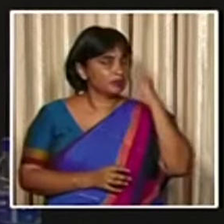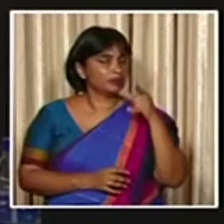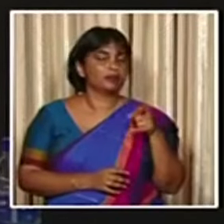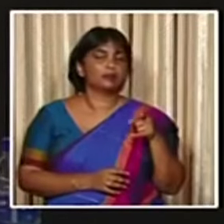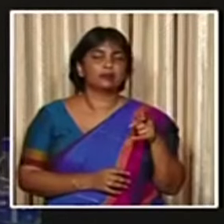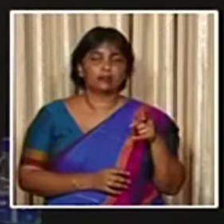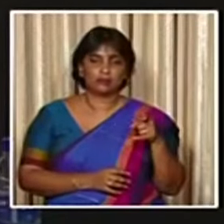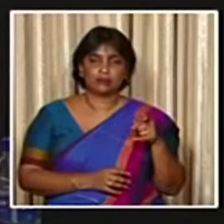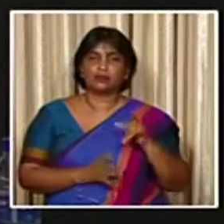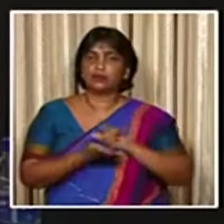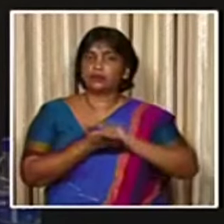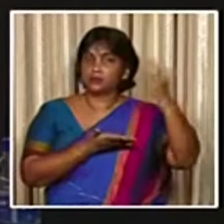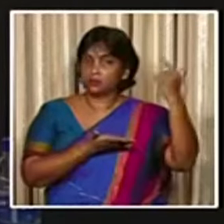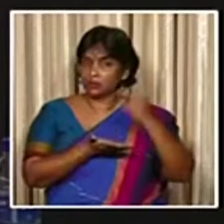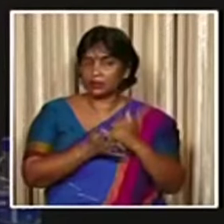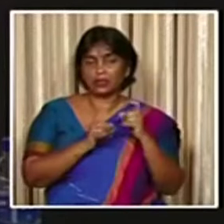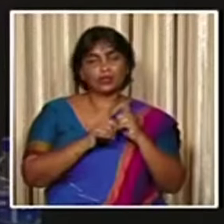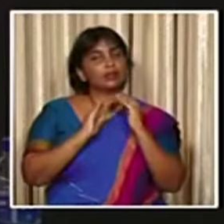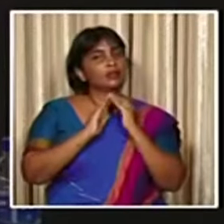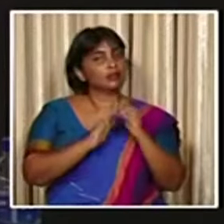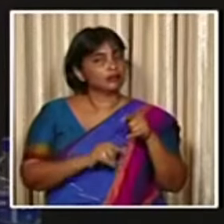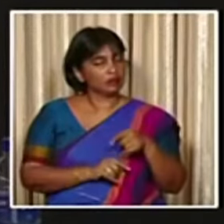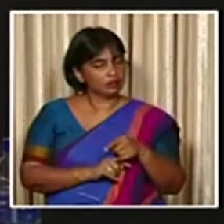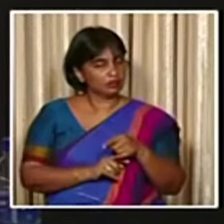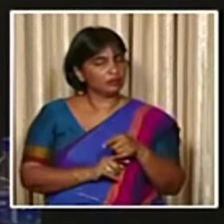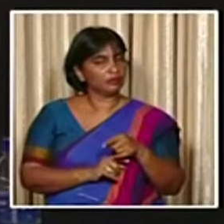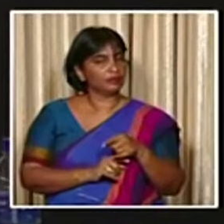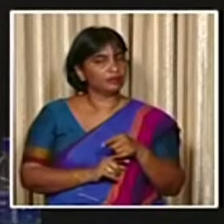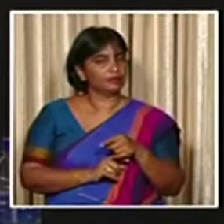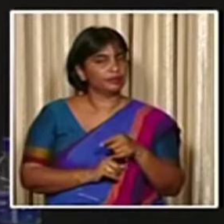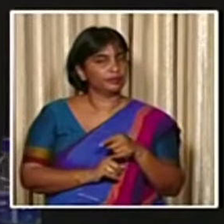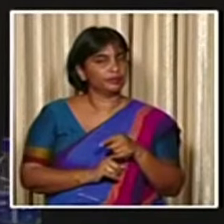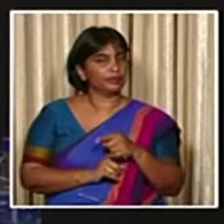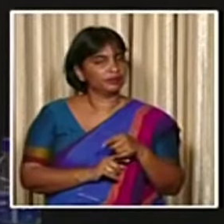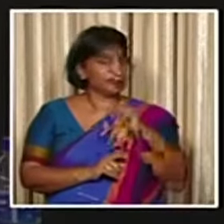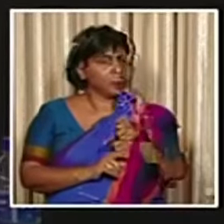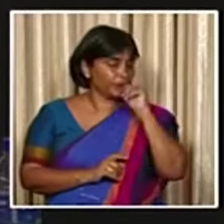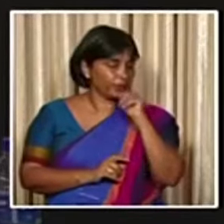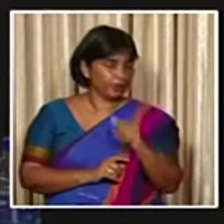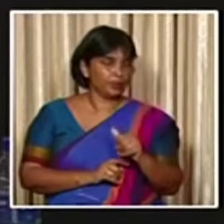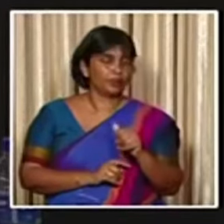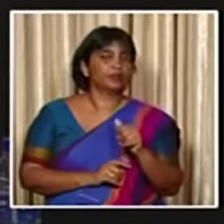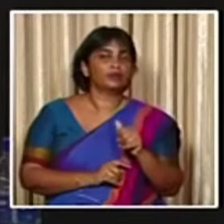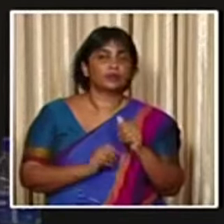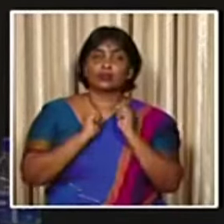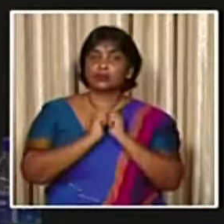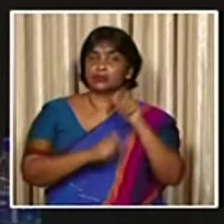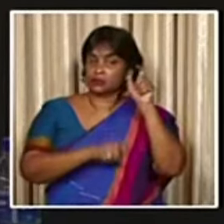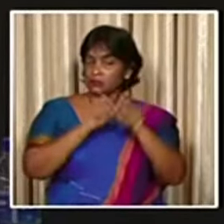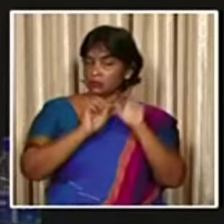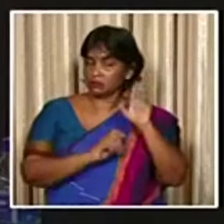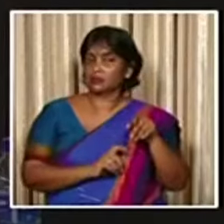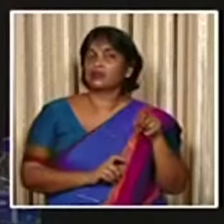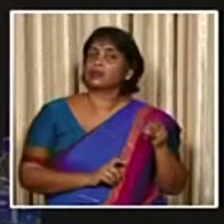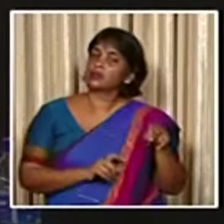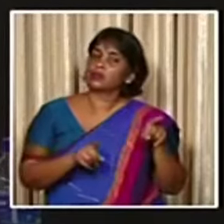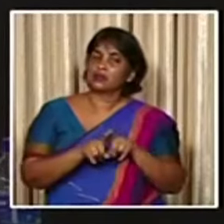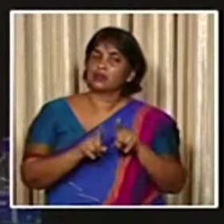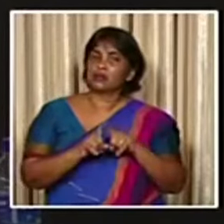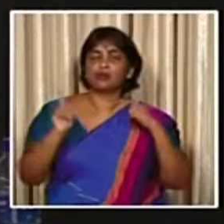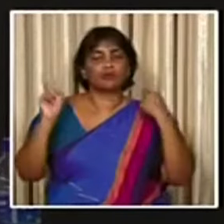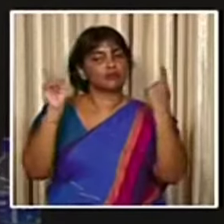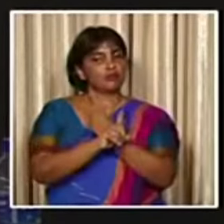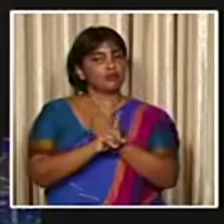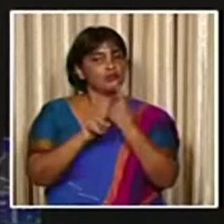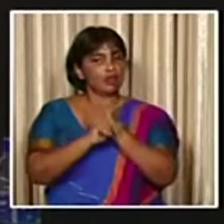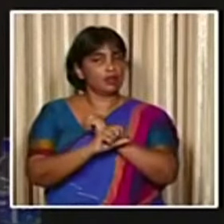මේ ආගමන විගමන දෙපාර්තමේන්තුවේ මේ ස්ථීර සේවකයන් ඉන්නවා, ඒ වගේම